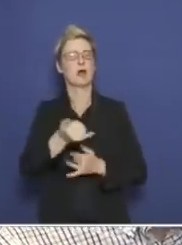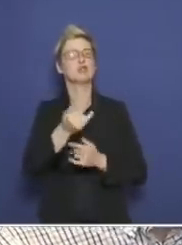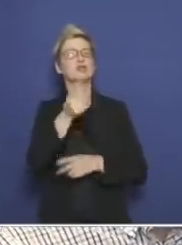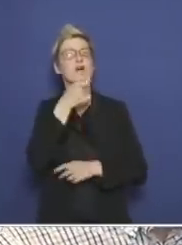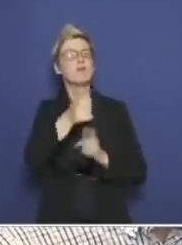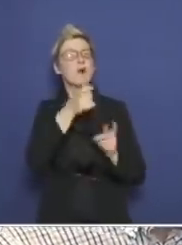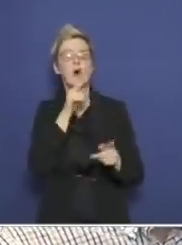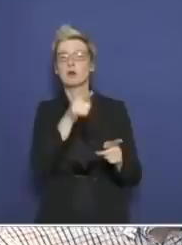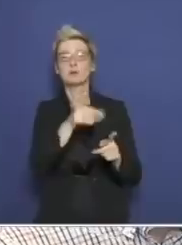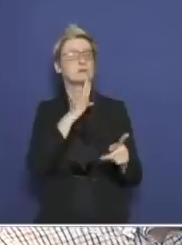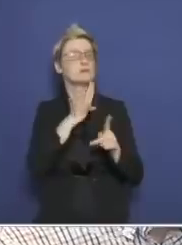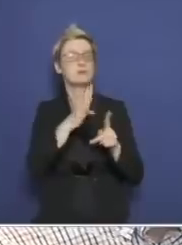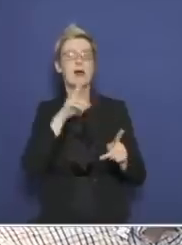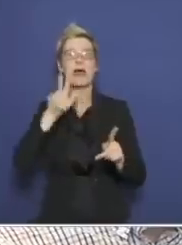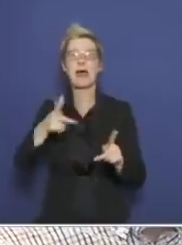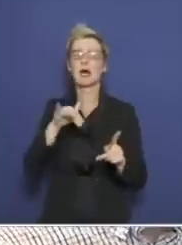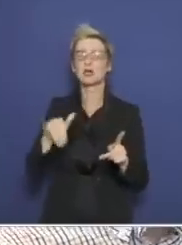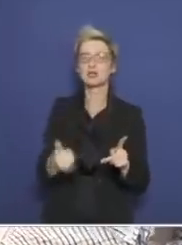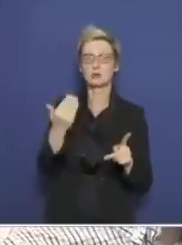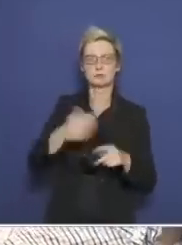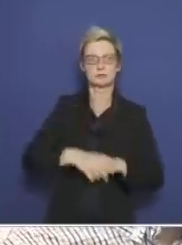Das Wort hat Herr Jordans.